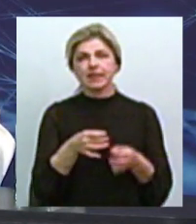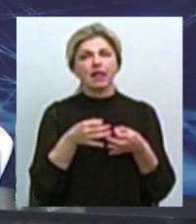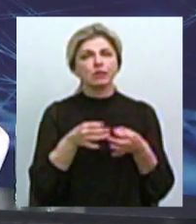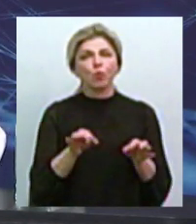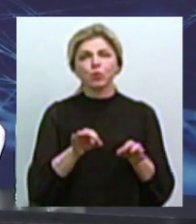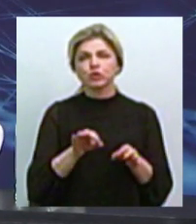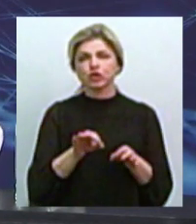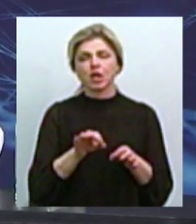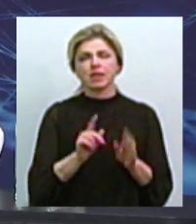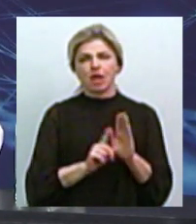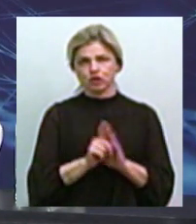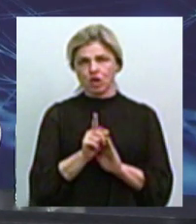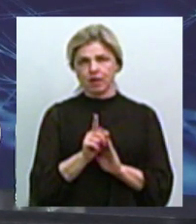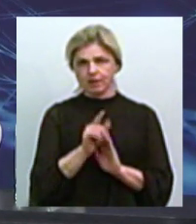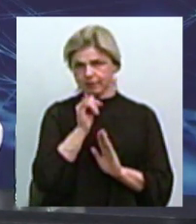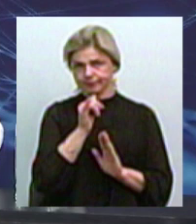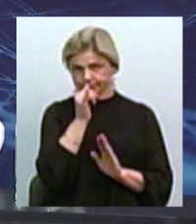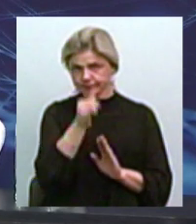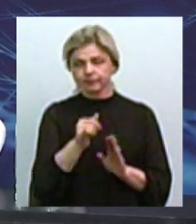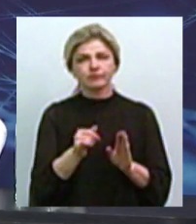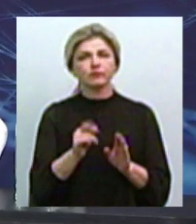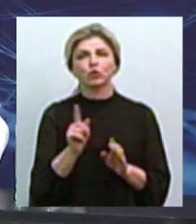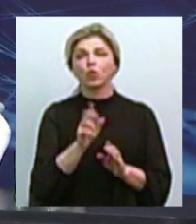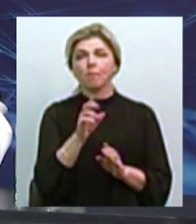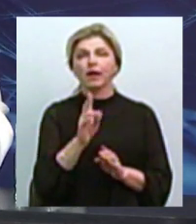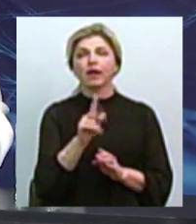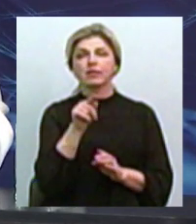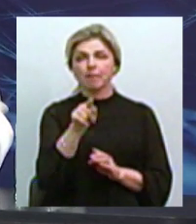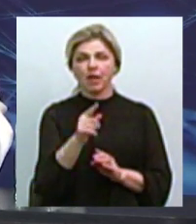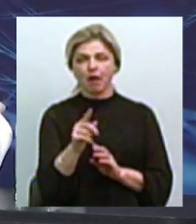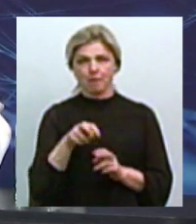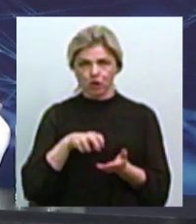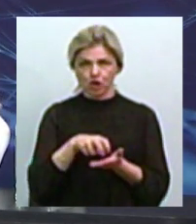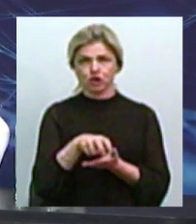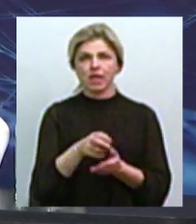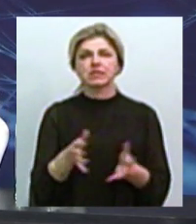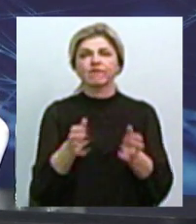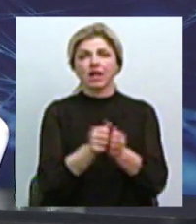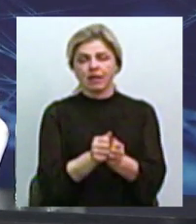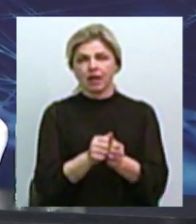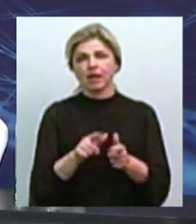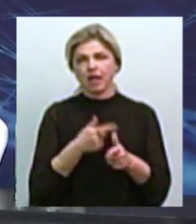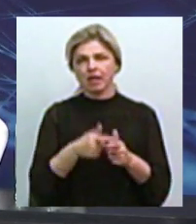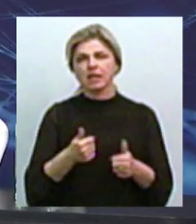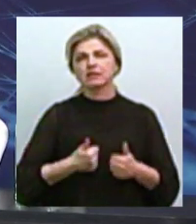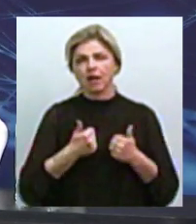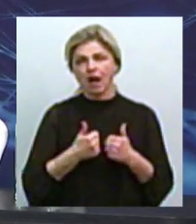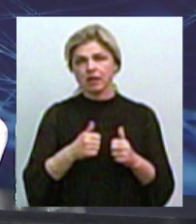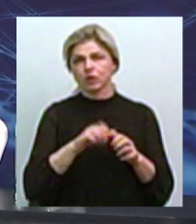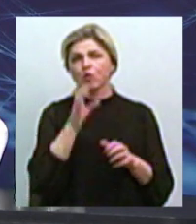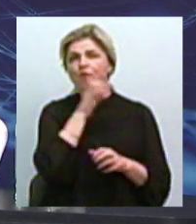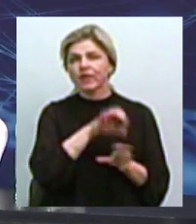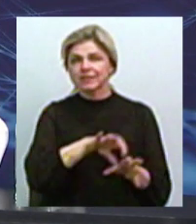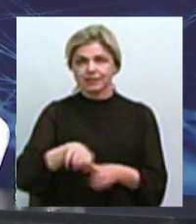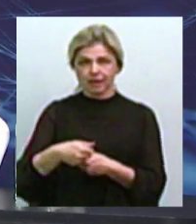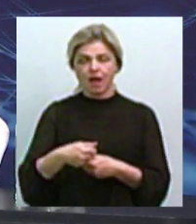допустишь изначально, учат это детей, чтобы к тебе подошли там, и схватили, или подошли и попытались увести. Это важно, и с этого